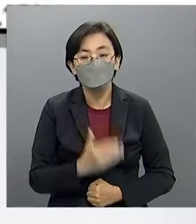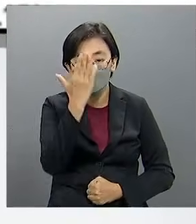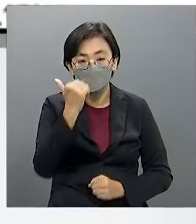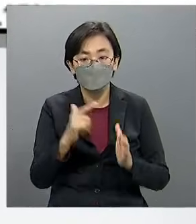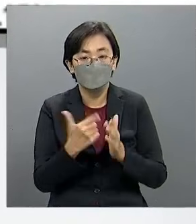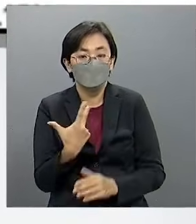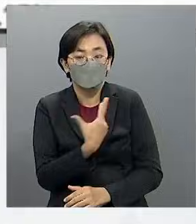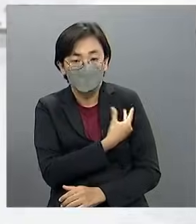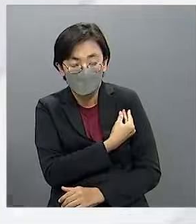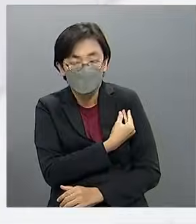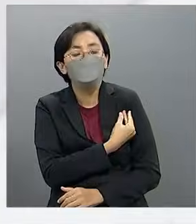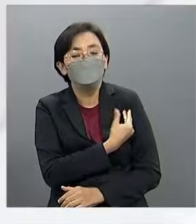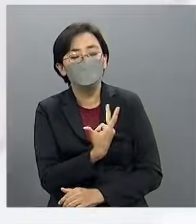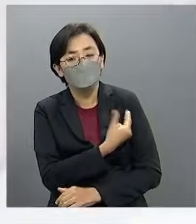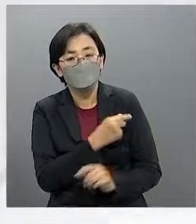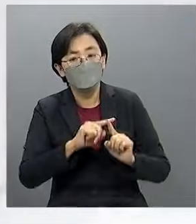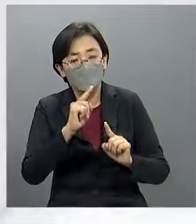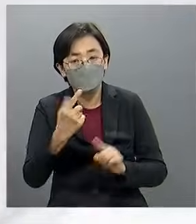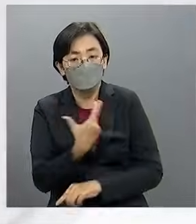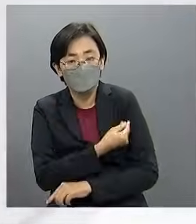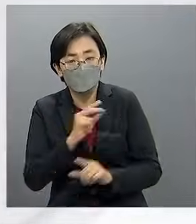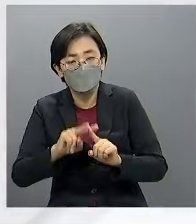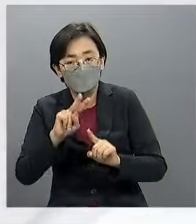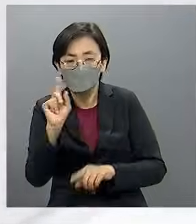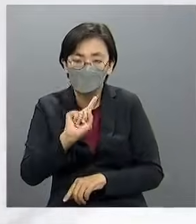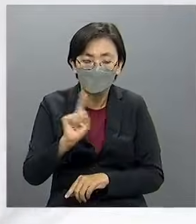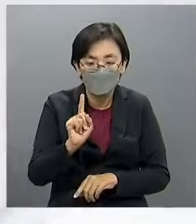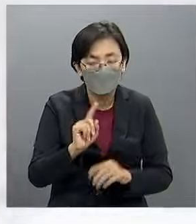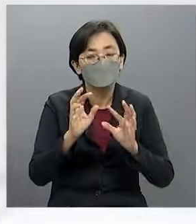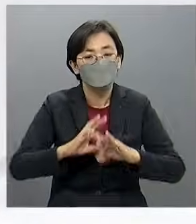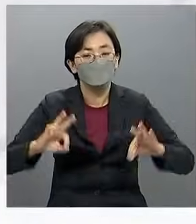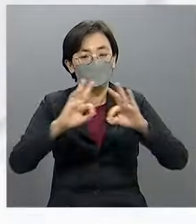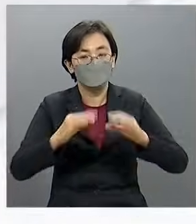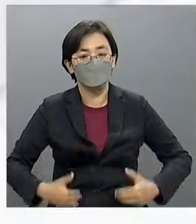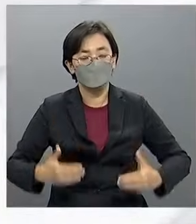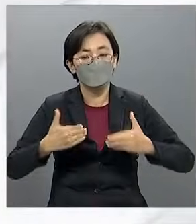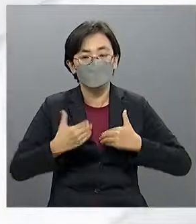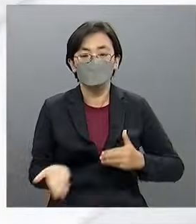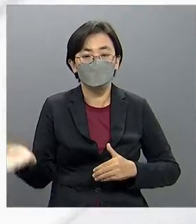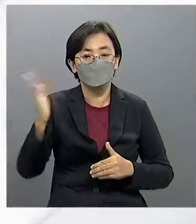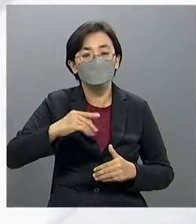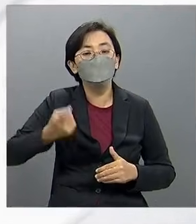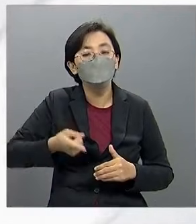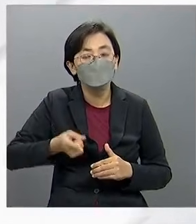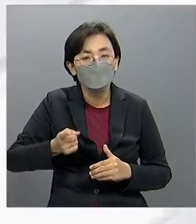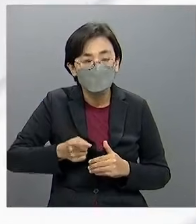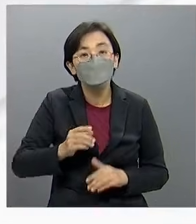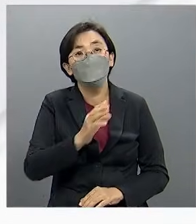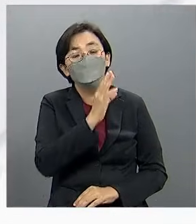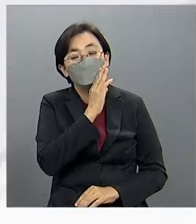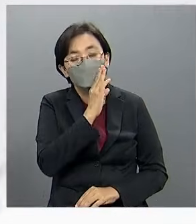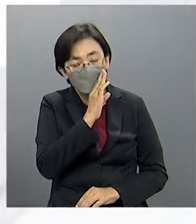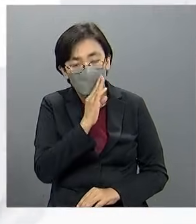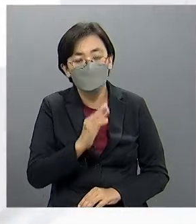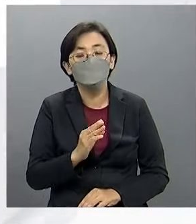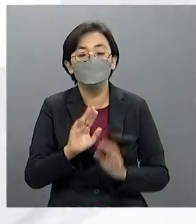จะส่งผลกระทบต่อการใช้ชีวิตประจำวันเช่นหากมีการเปิดประเทศเพื่อให้มีการเดินทางพบปะติดต่อกันจะเห็นนโ